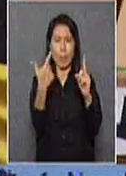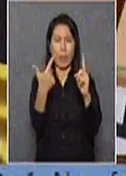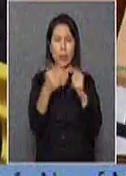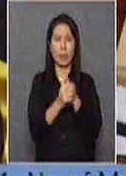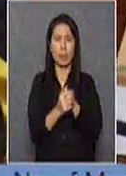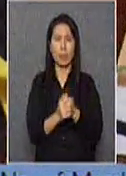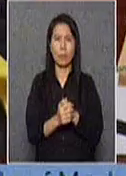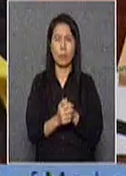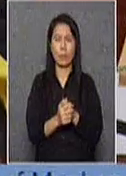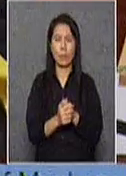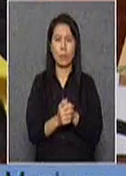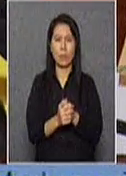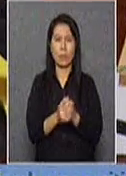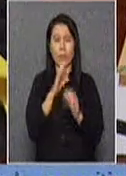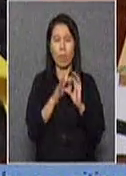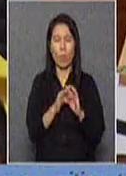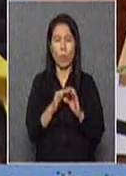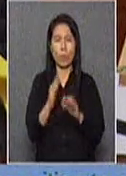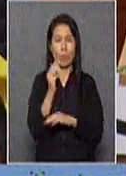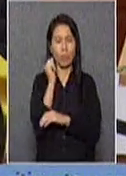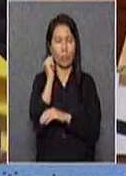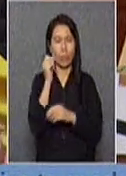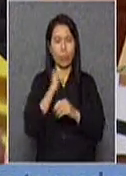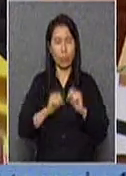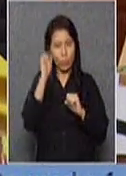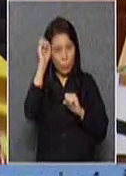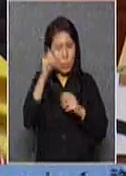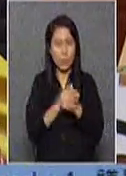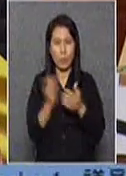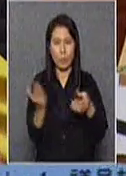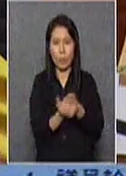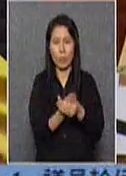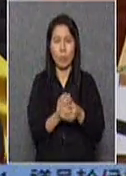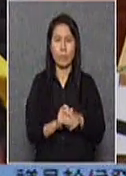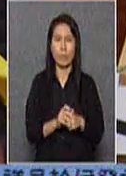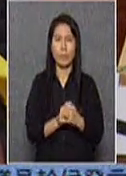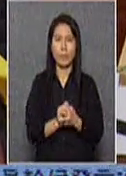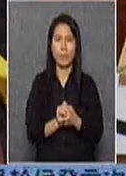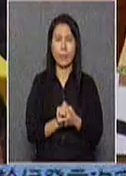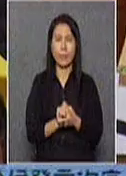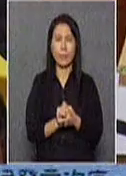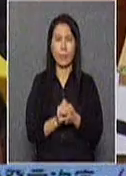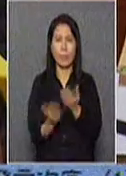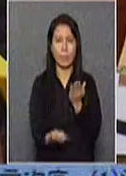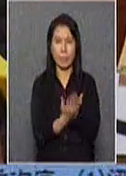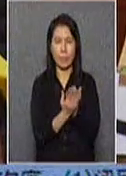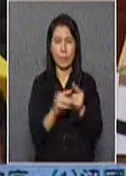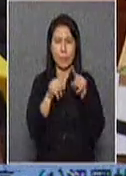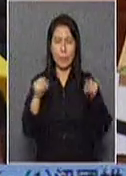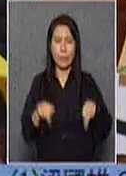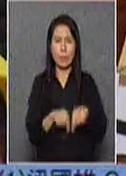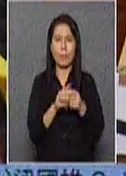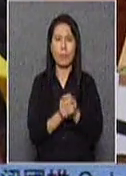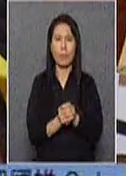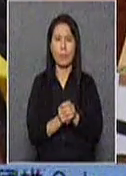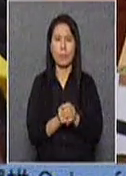嘅通過有關嘅動議，可以即係納入呢一個嘅即係附表嘅話咧，咁呢個係